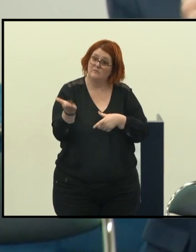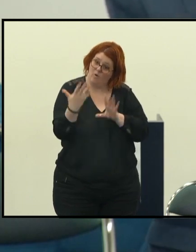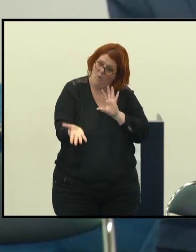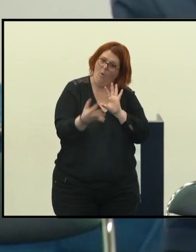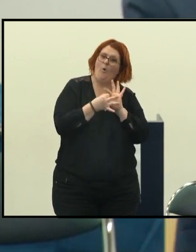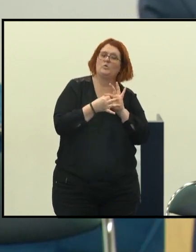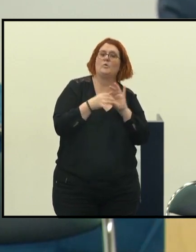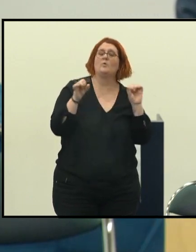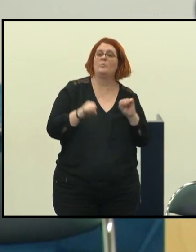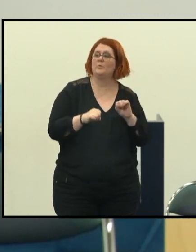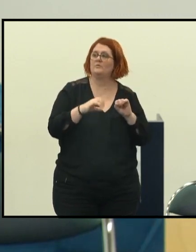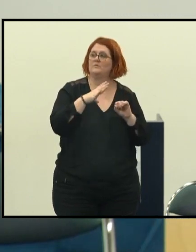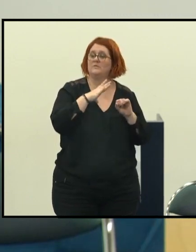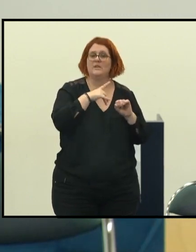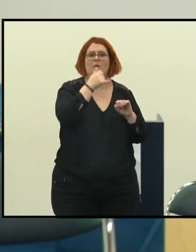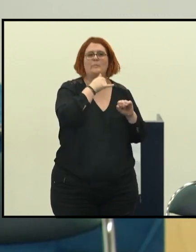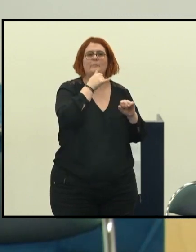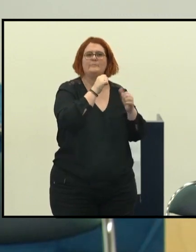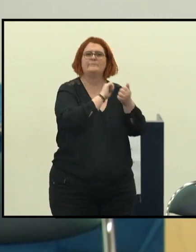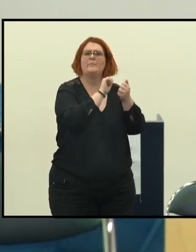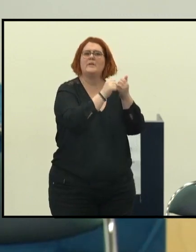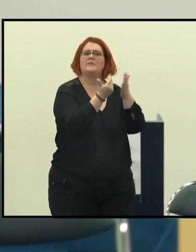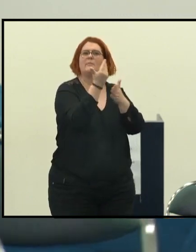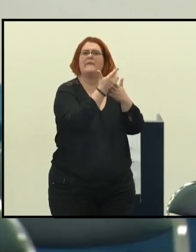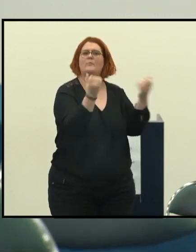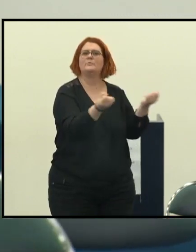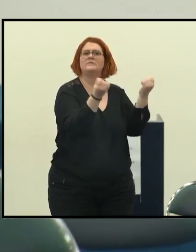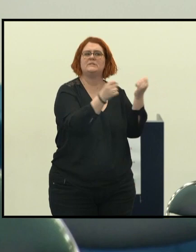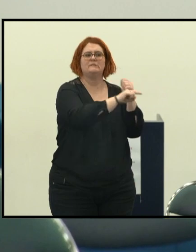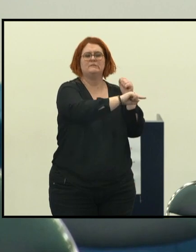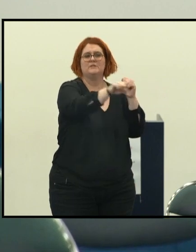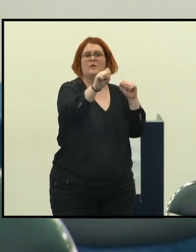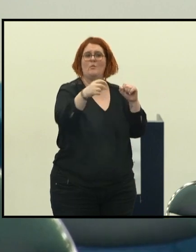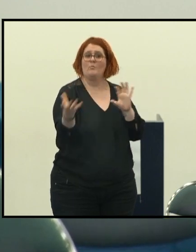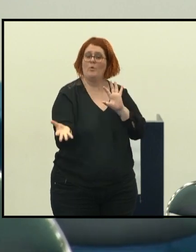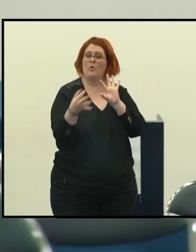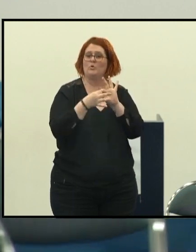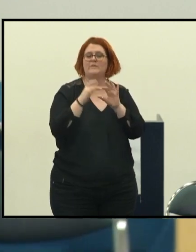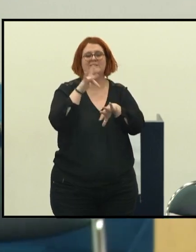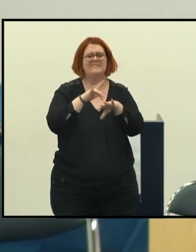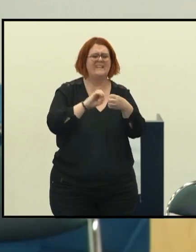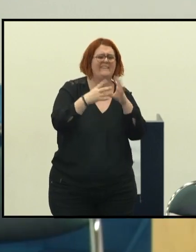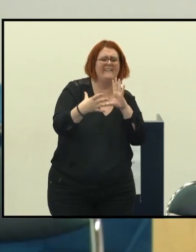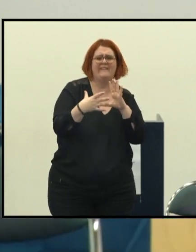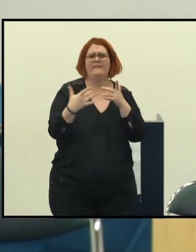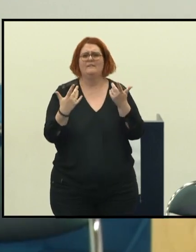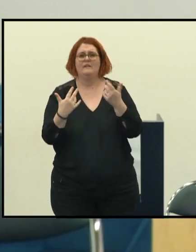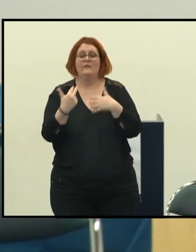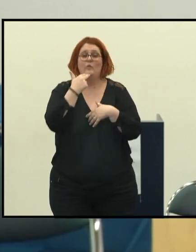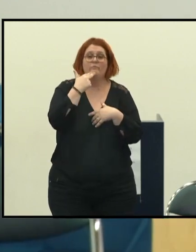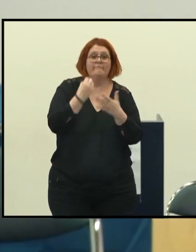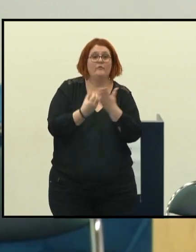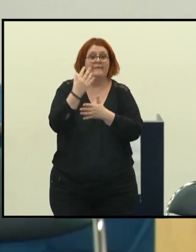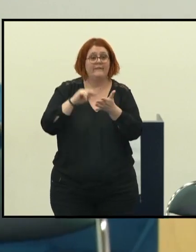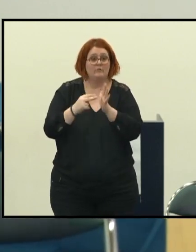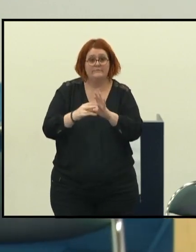rejoindre. Et à, vous aviez des petits flyers ce matin, voilà. Voilà. On n'a pas de site internet, on n'est pas hyper équipé, voilà, mais en tout